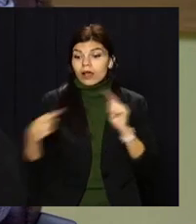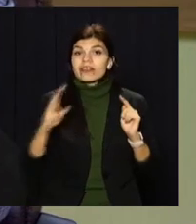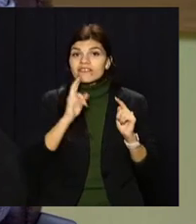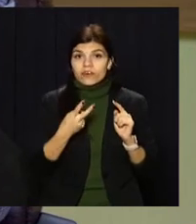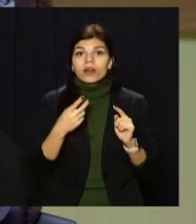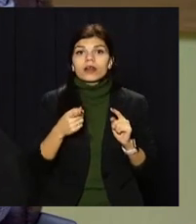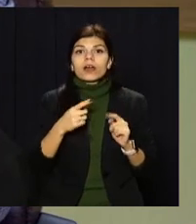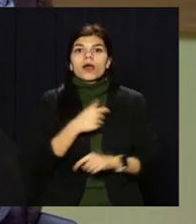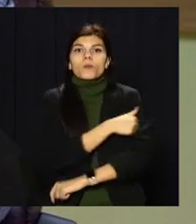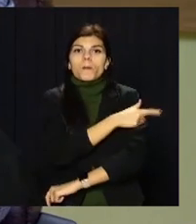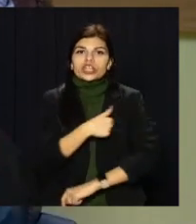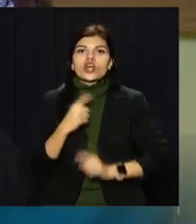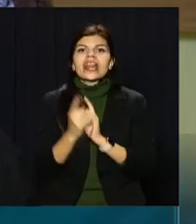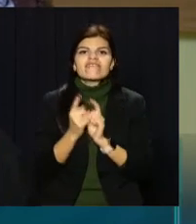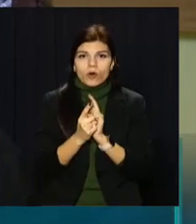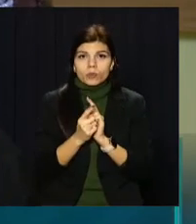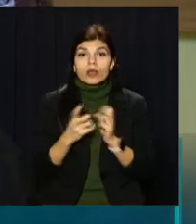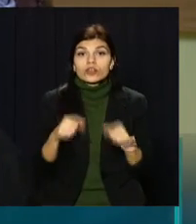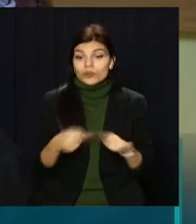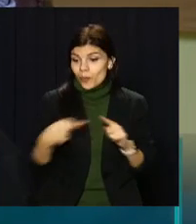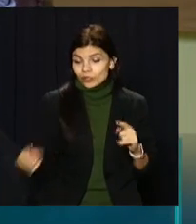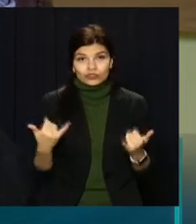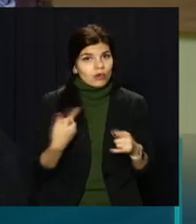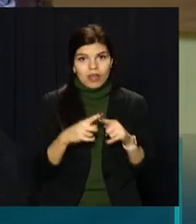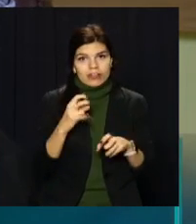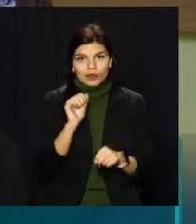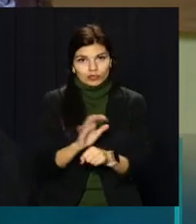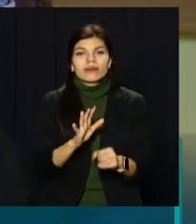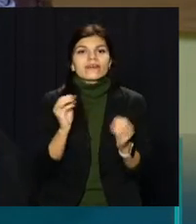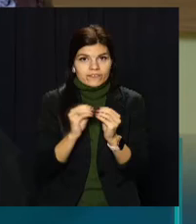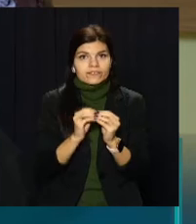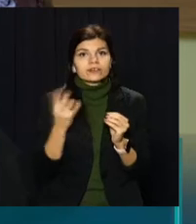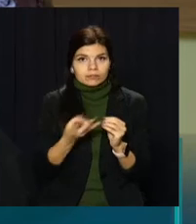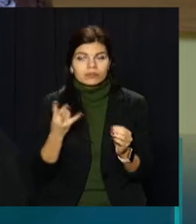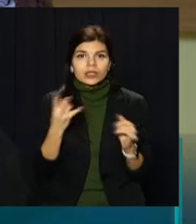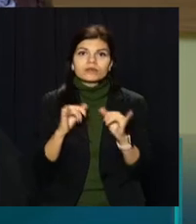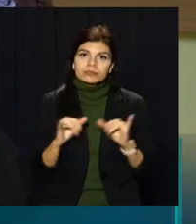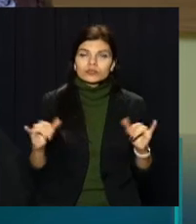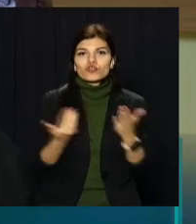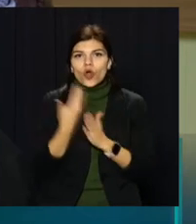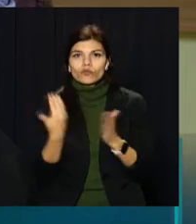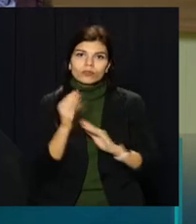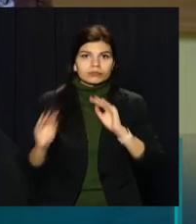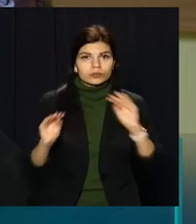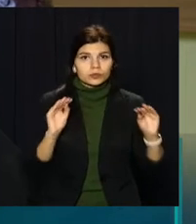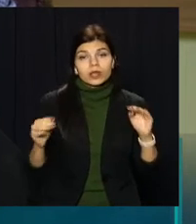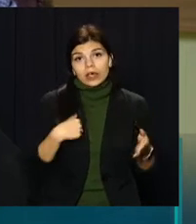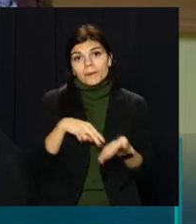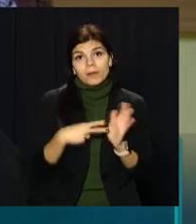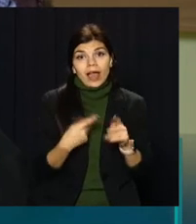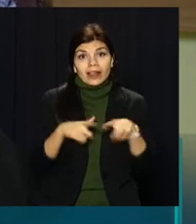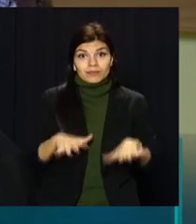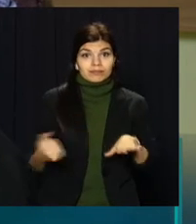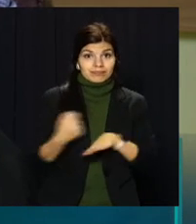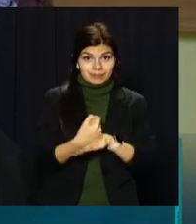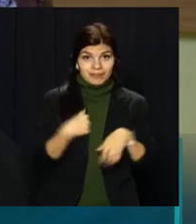Цей процес на сьогоднішній момент не зупиняється, він постійно йде далі, тому я планую на цій посаді ще глибше і